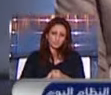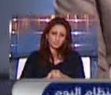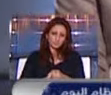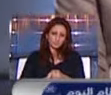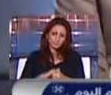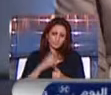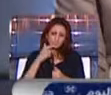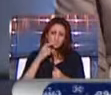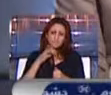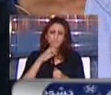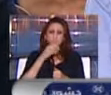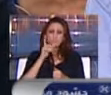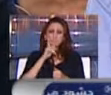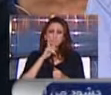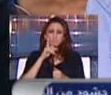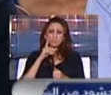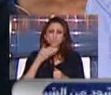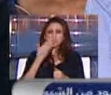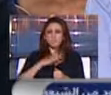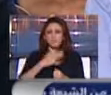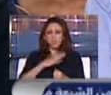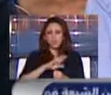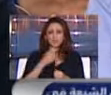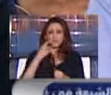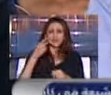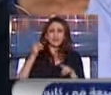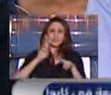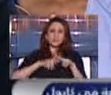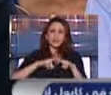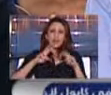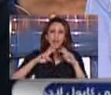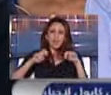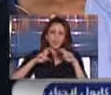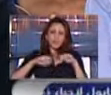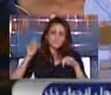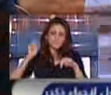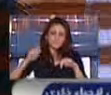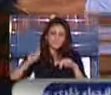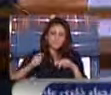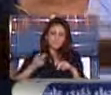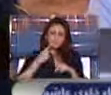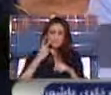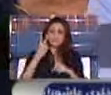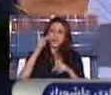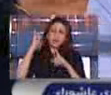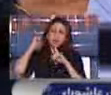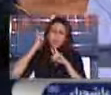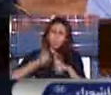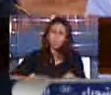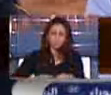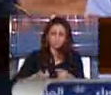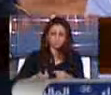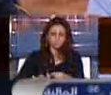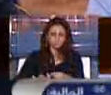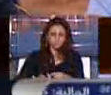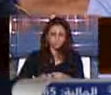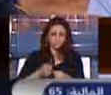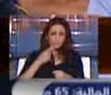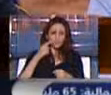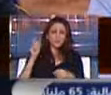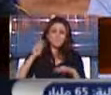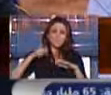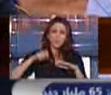فيما يخص اسر الشهداء منهم قرار اعاده التحقيقات، هي مش محتاجه اعاده تحقيق، احنا بقالنا سنتين يا استاذ عمرو المفروض في حاجه اسمها محاكمين